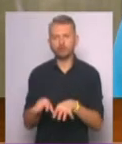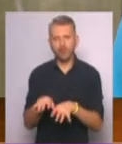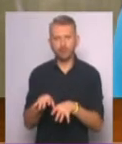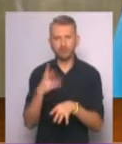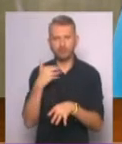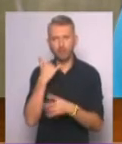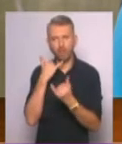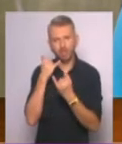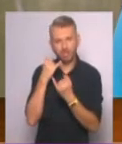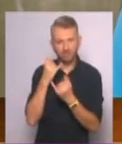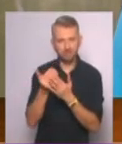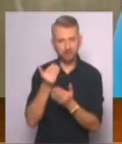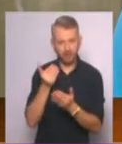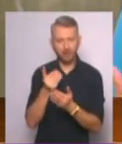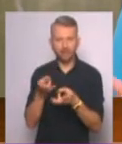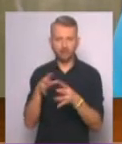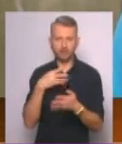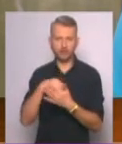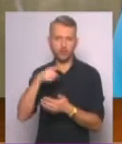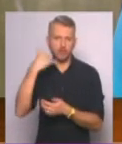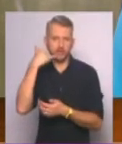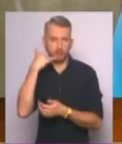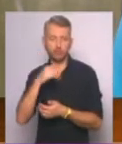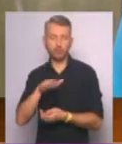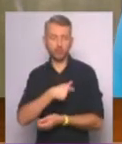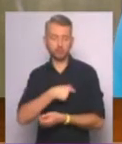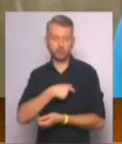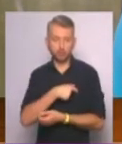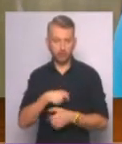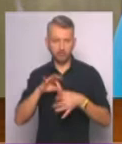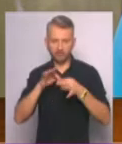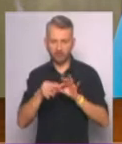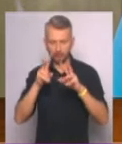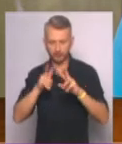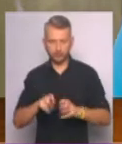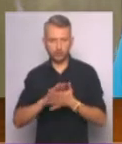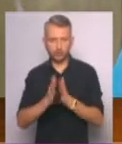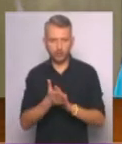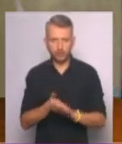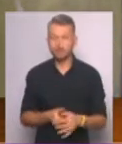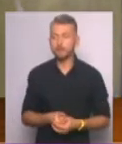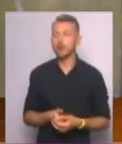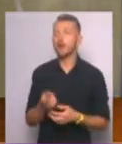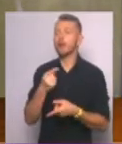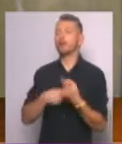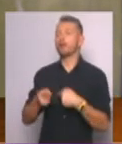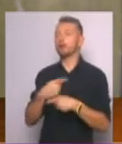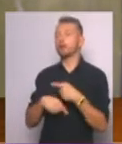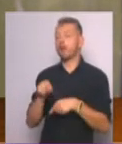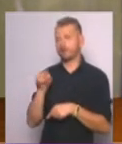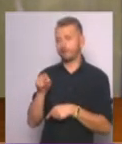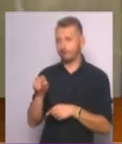ваш контактний номер телефону, щоб потім депутат міг детальніше розібратися в ситуації. Отже, пані Наталя, повертаємося до